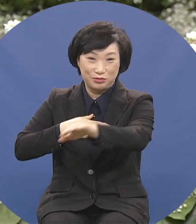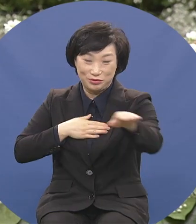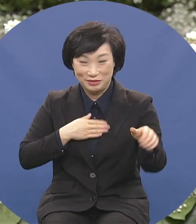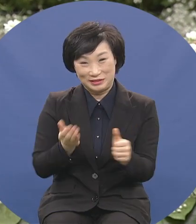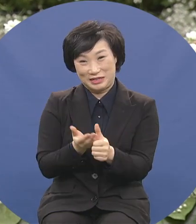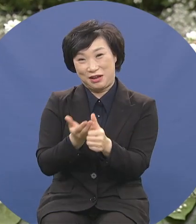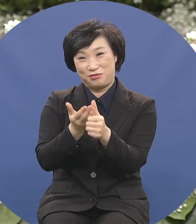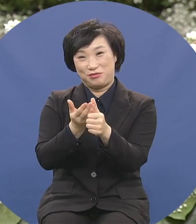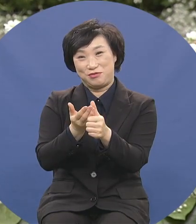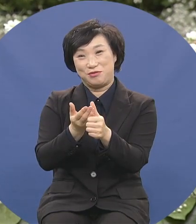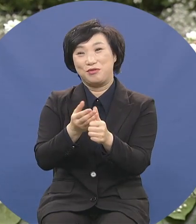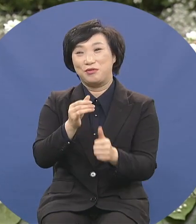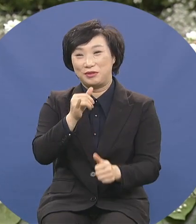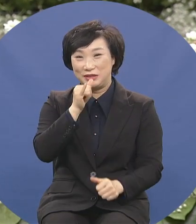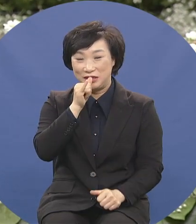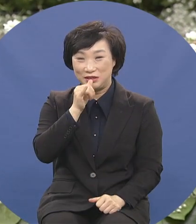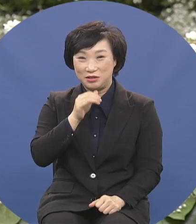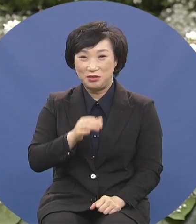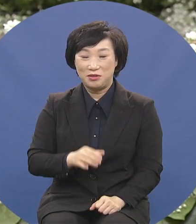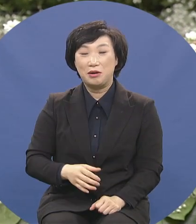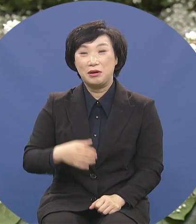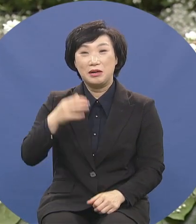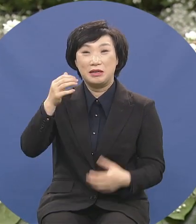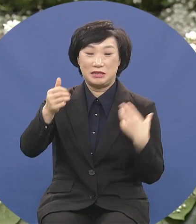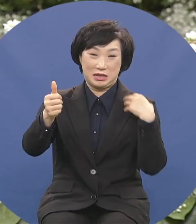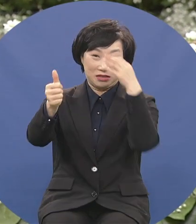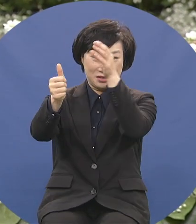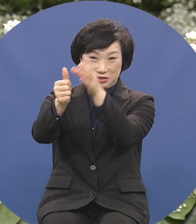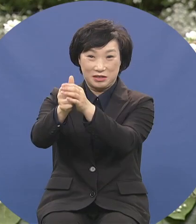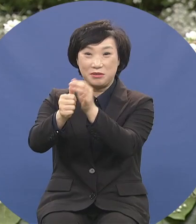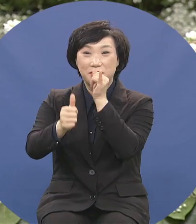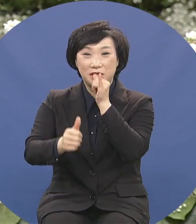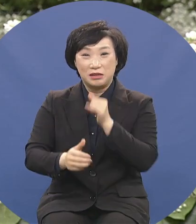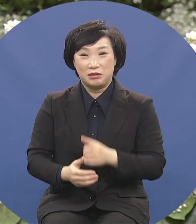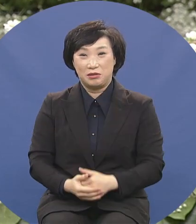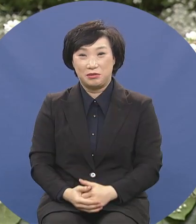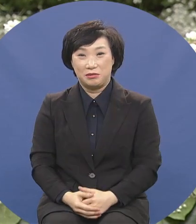가꾸고 기르시고 책임을 지는 것입니다.